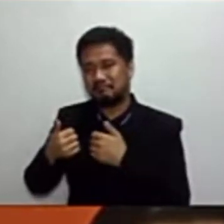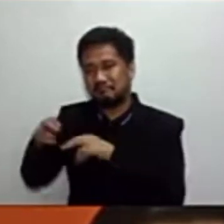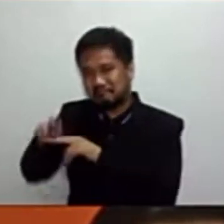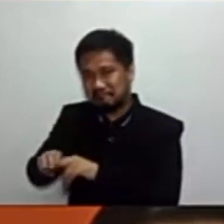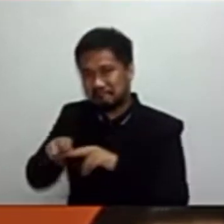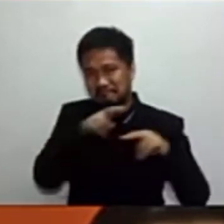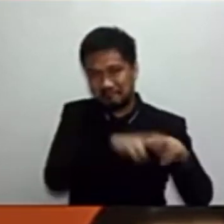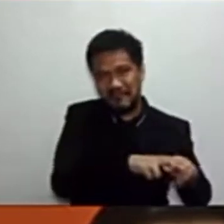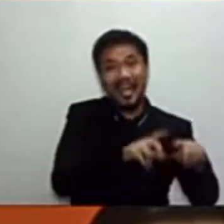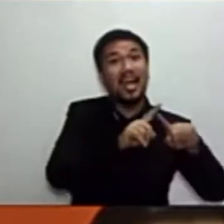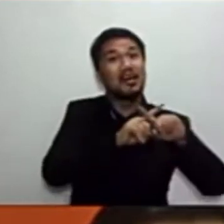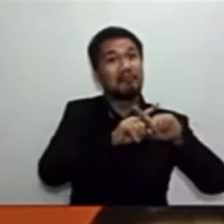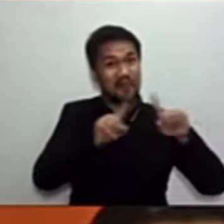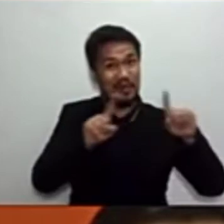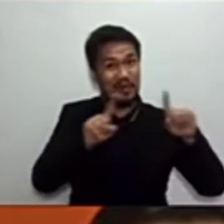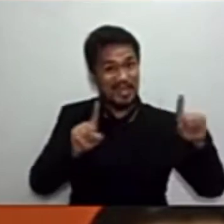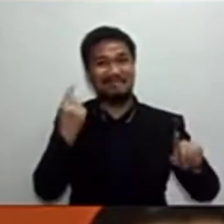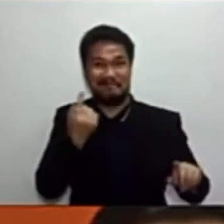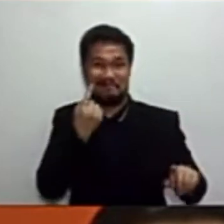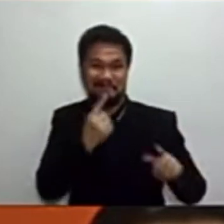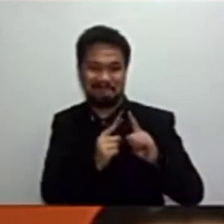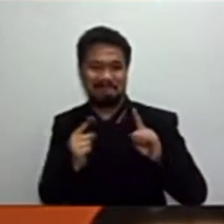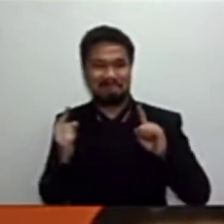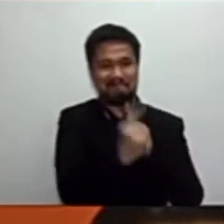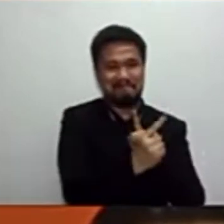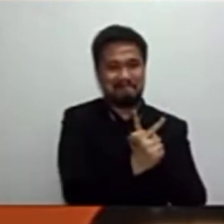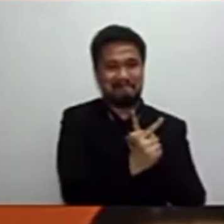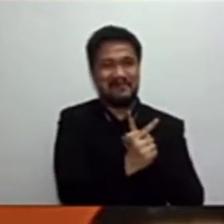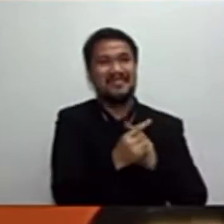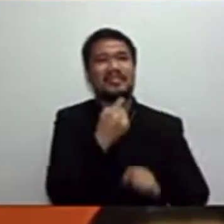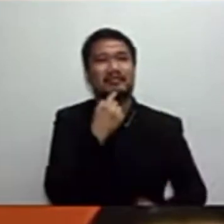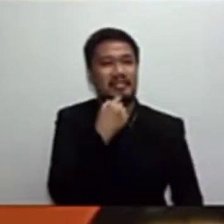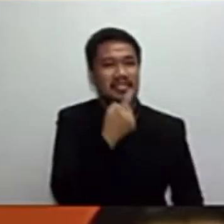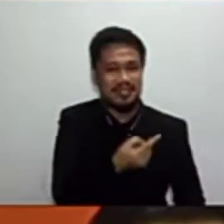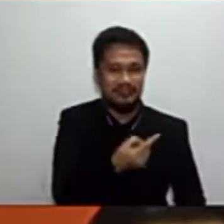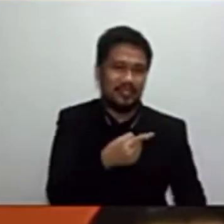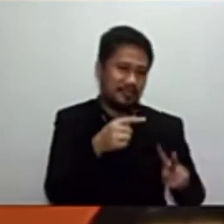Naunahan lang silang magsabi ng magkapatid.